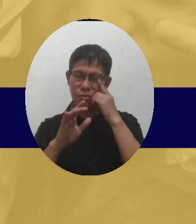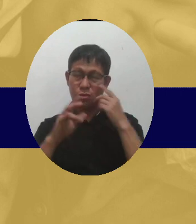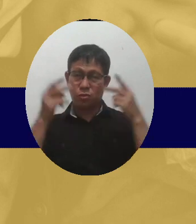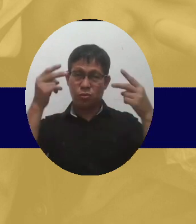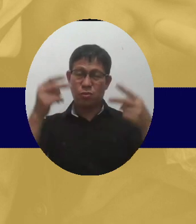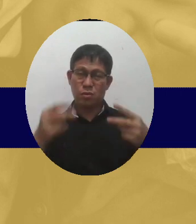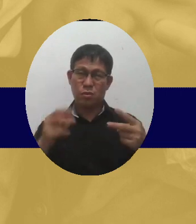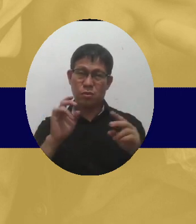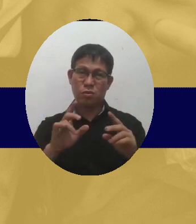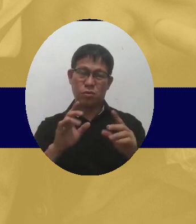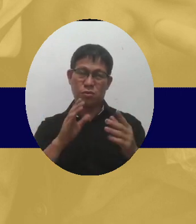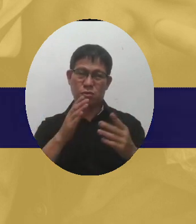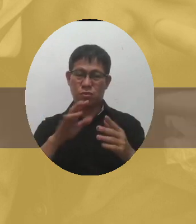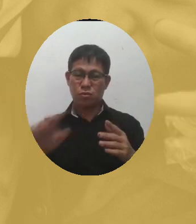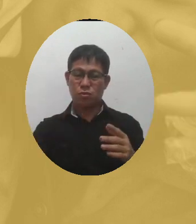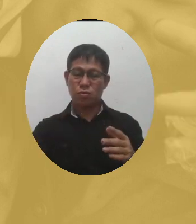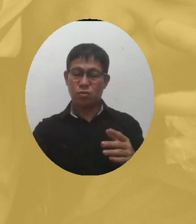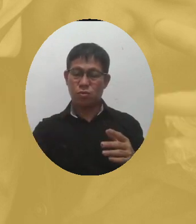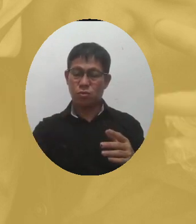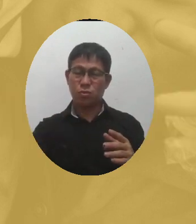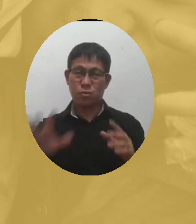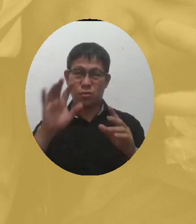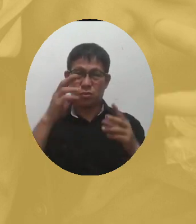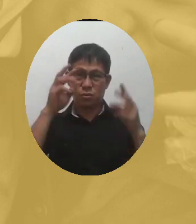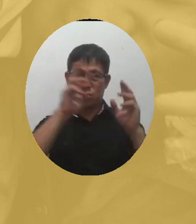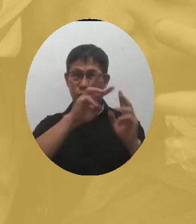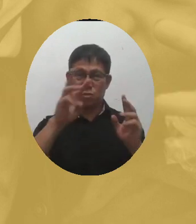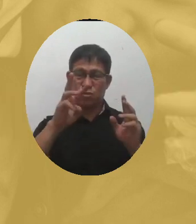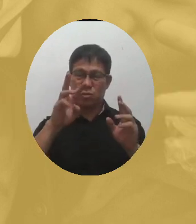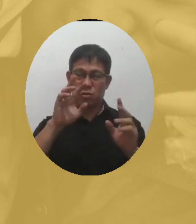pamamagitan ng ating website. Pumunta lamang sa